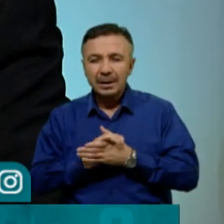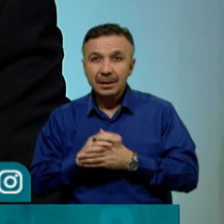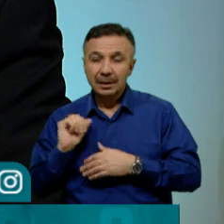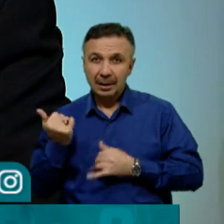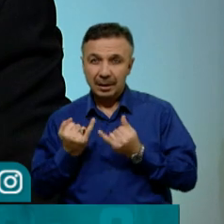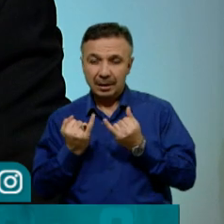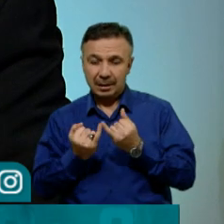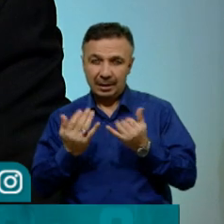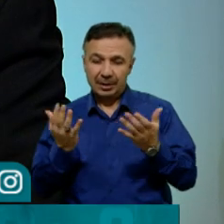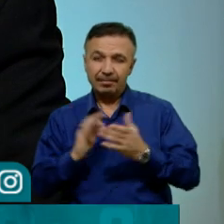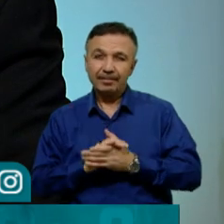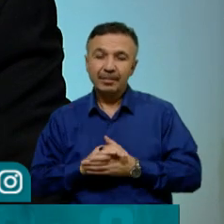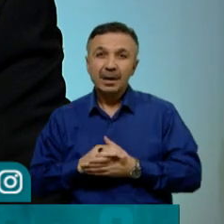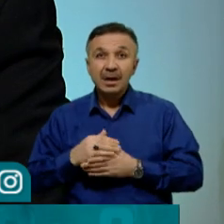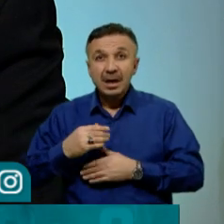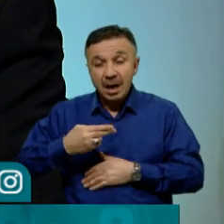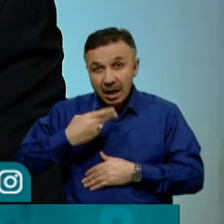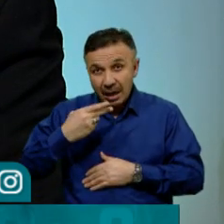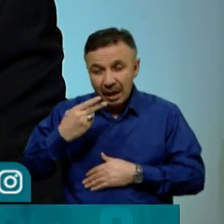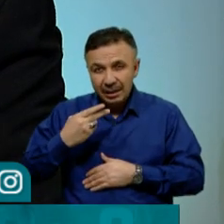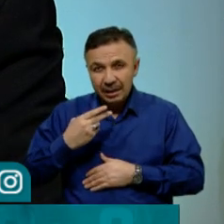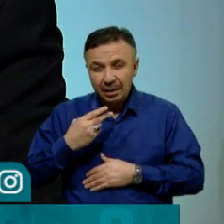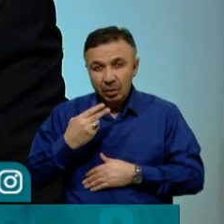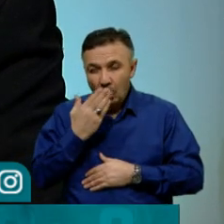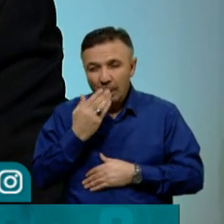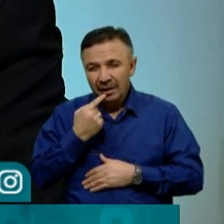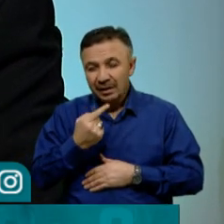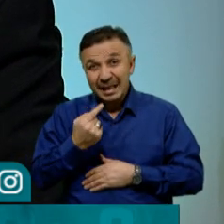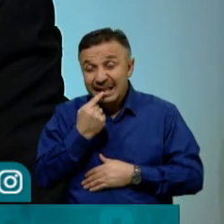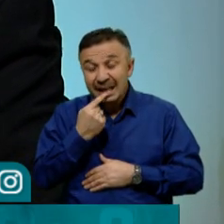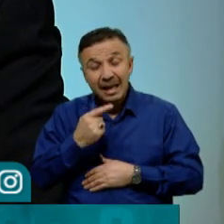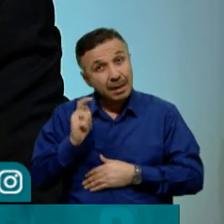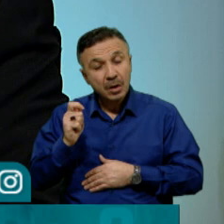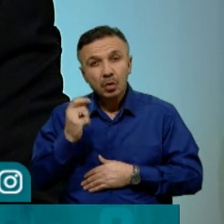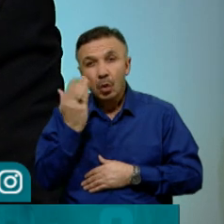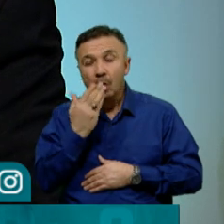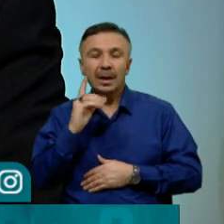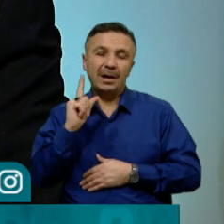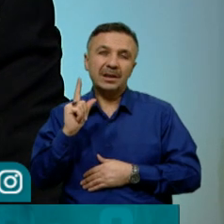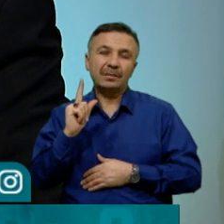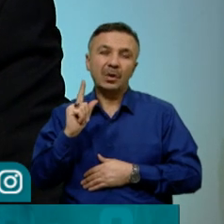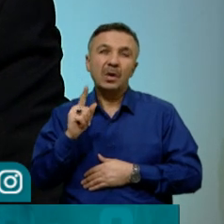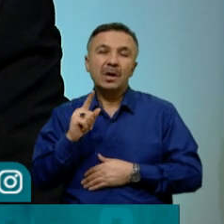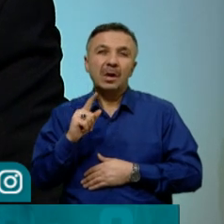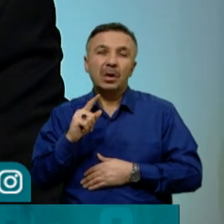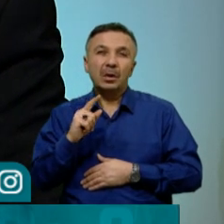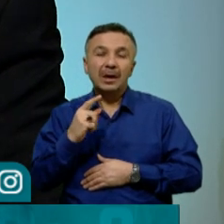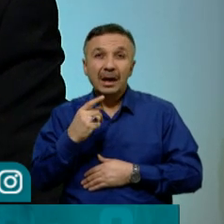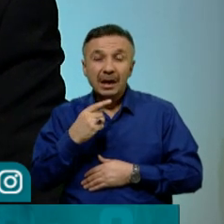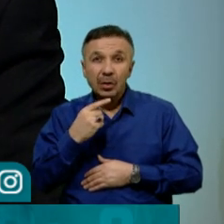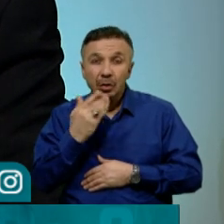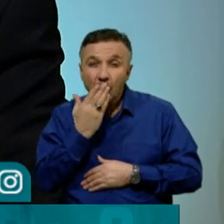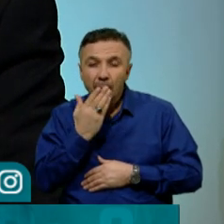kıraat dediğimiz zaman illaki dil ile yapılır O da kıraatin sadece